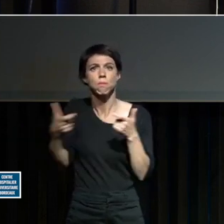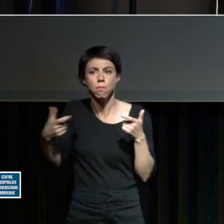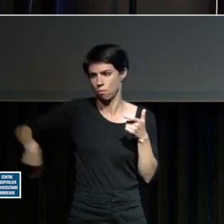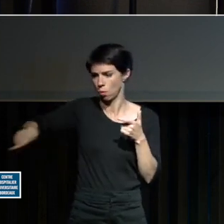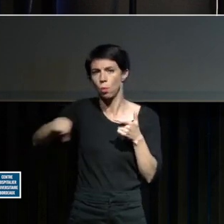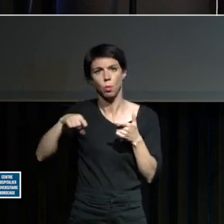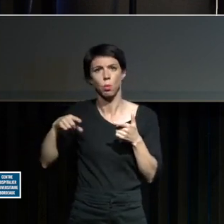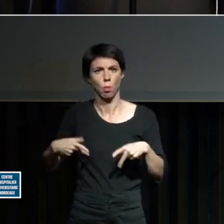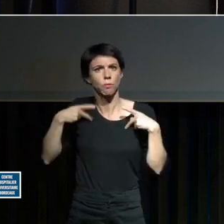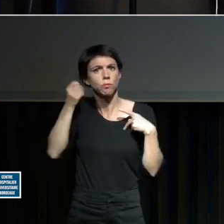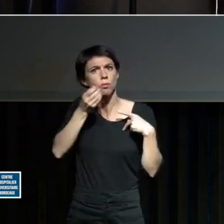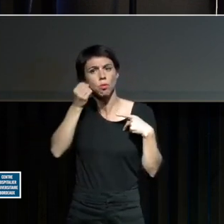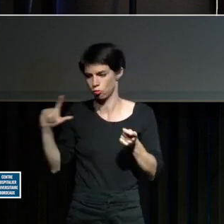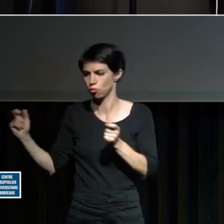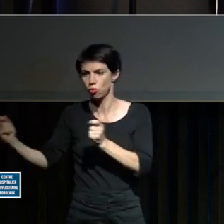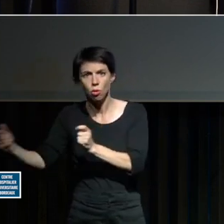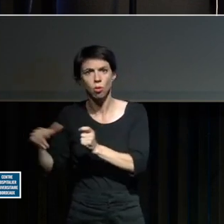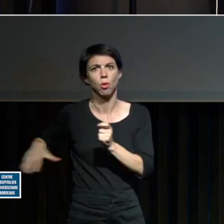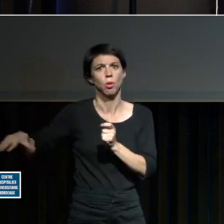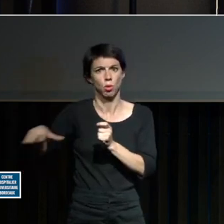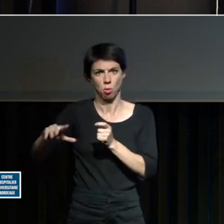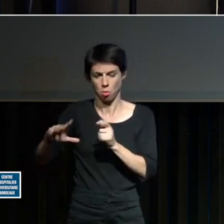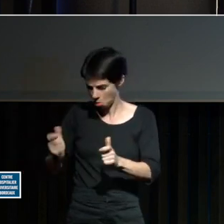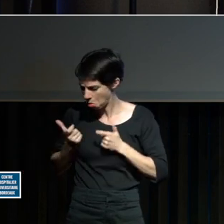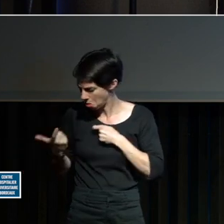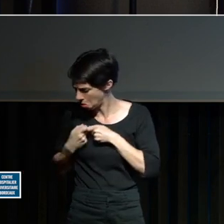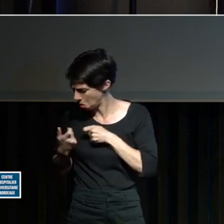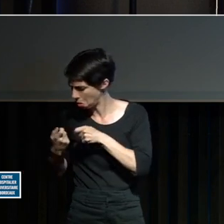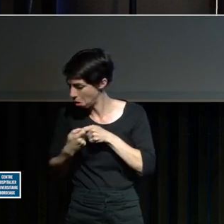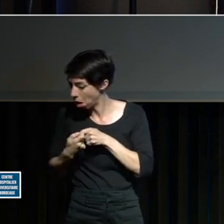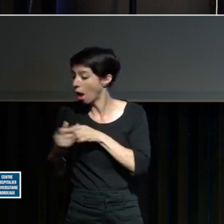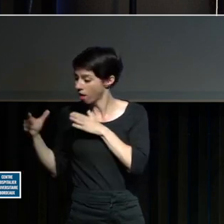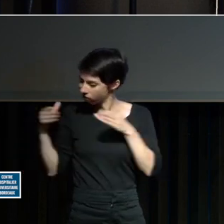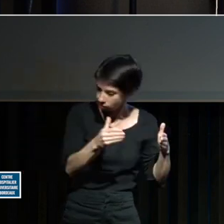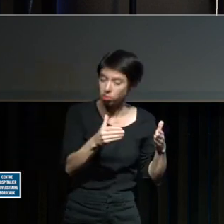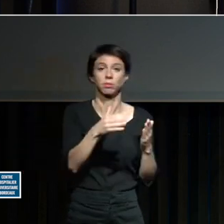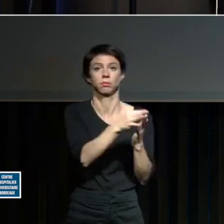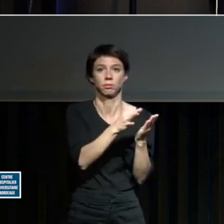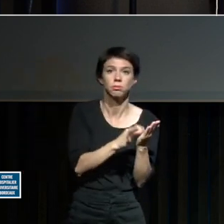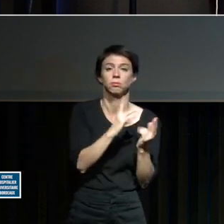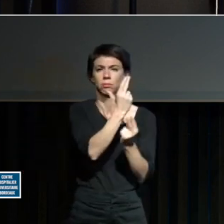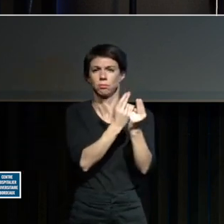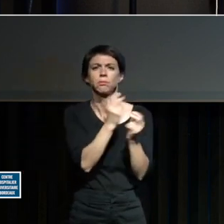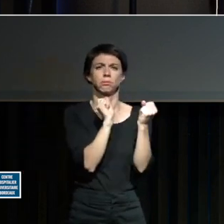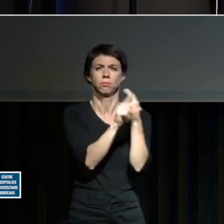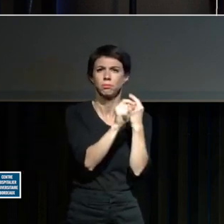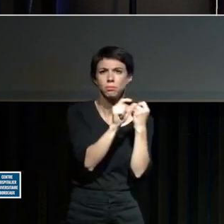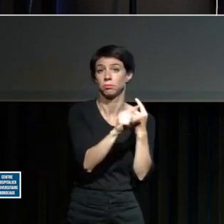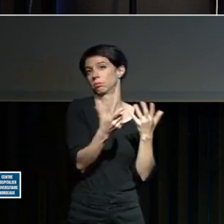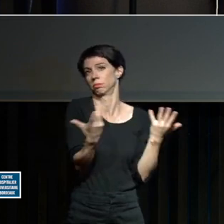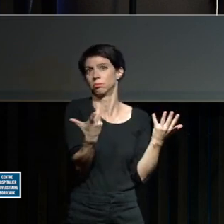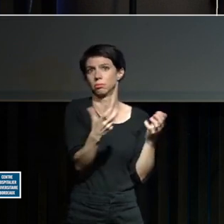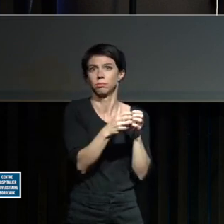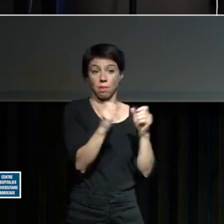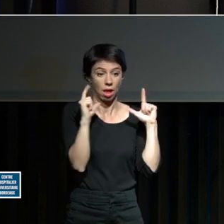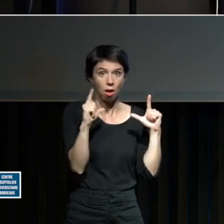s'est associé à une augmentation très importante de l'utilisation des applications de messagerie et une augmentation du temps passé